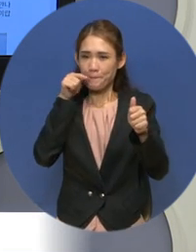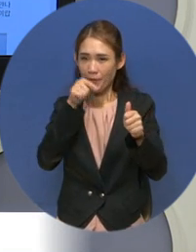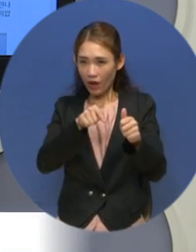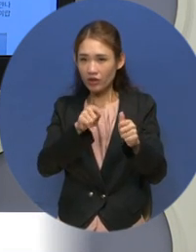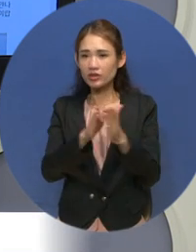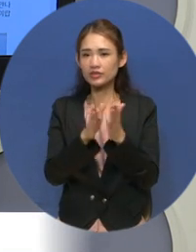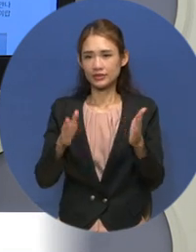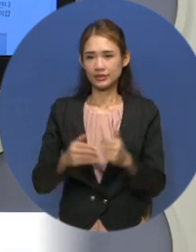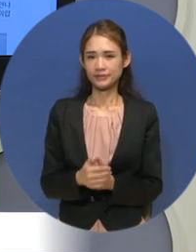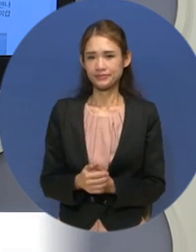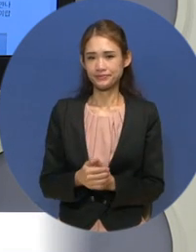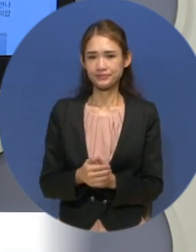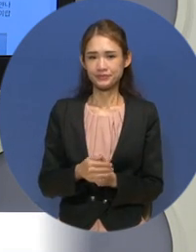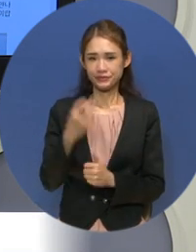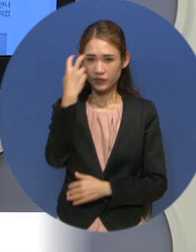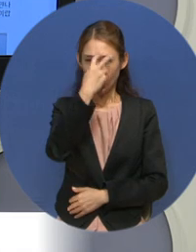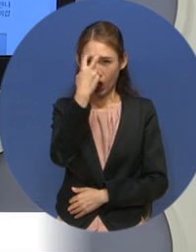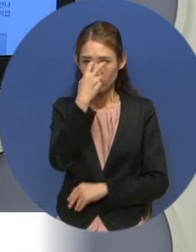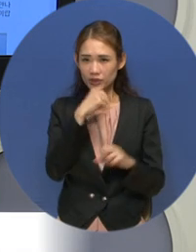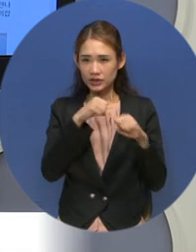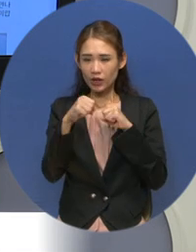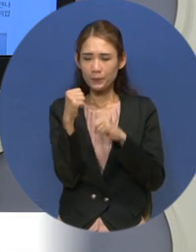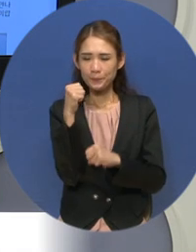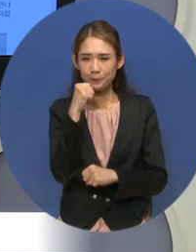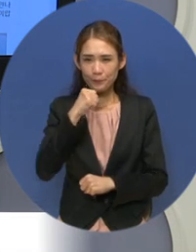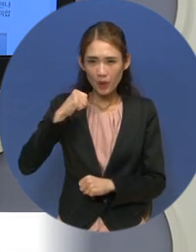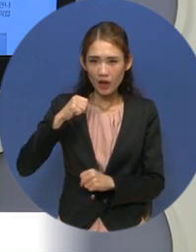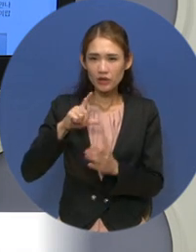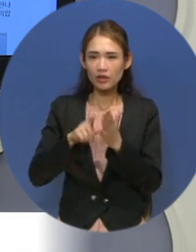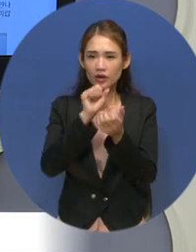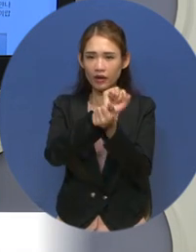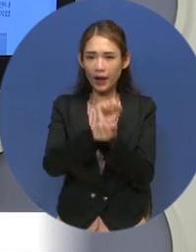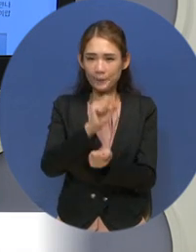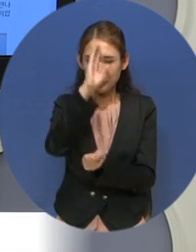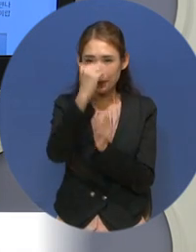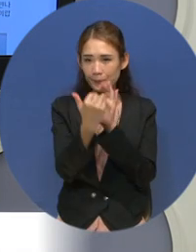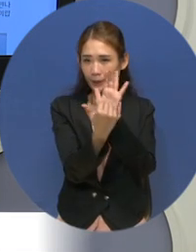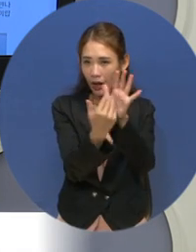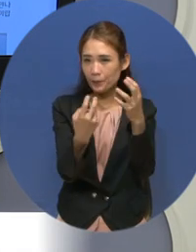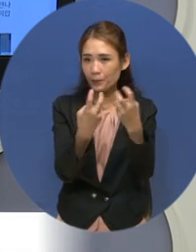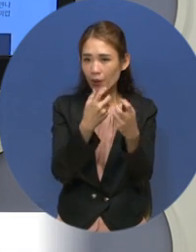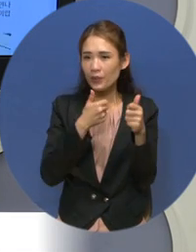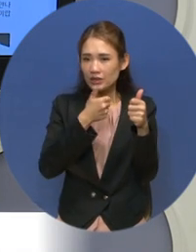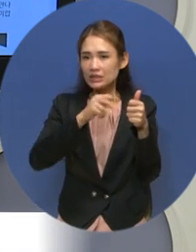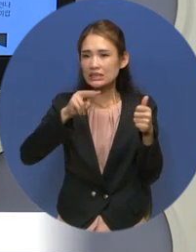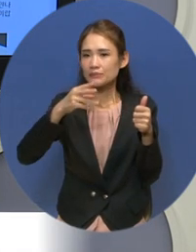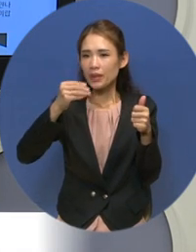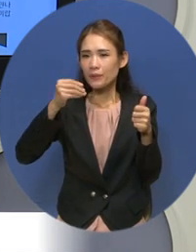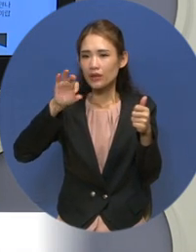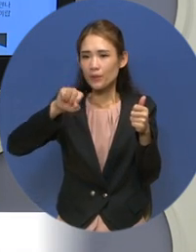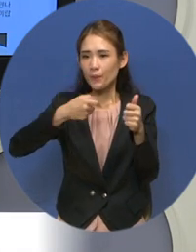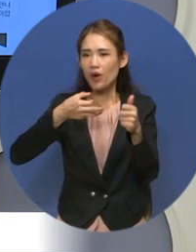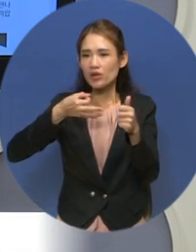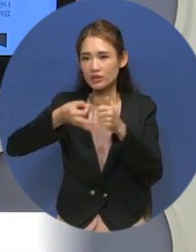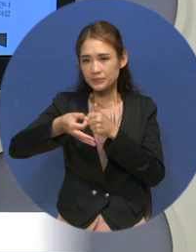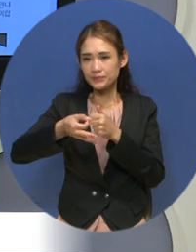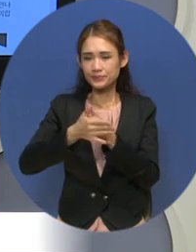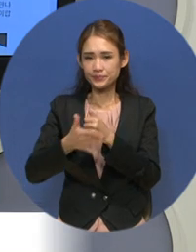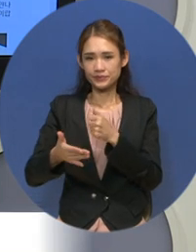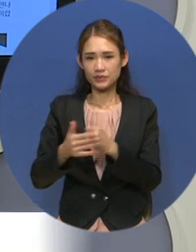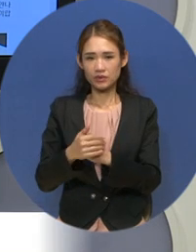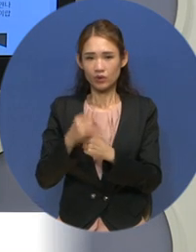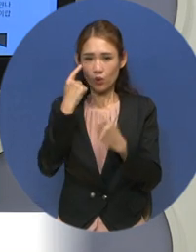씁니다 검사 이행명령 위반 시에는 감염병 예방 법에 따라 200만원 이하의 벌금에 처할 수 있으며